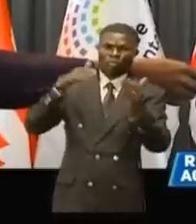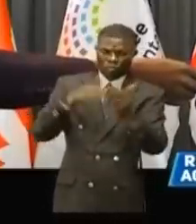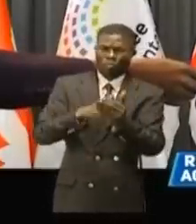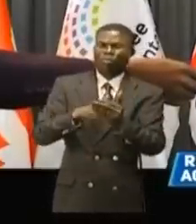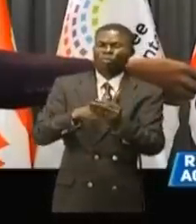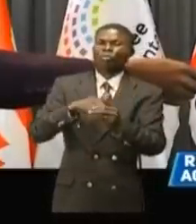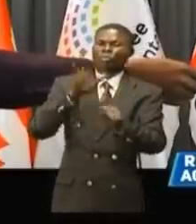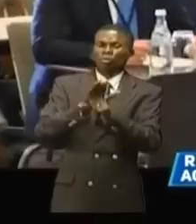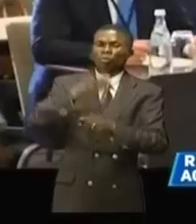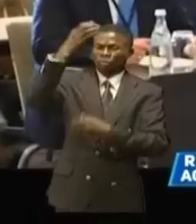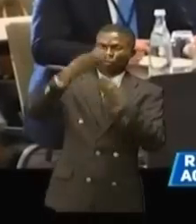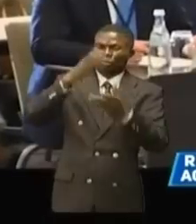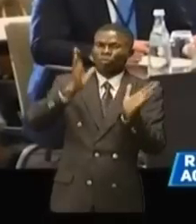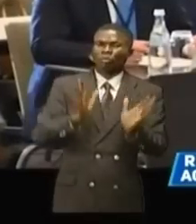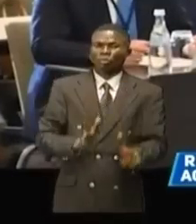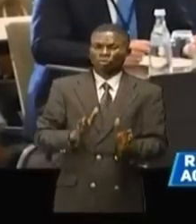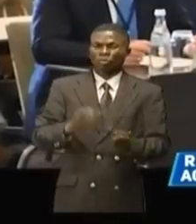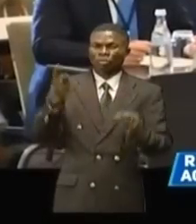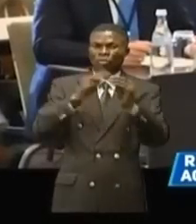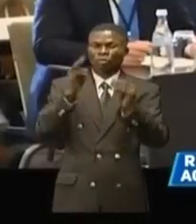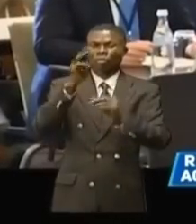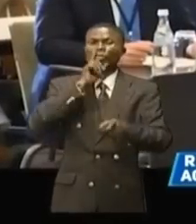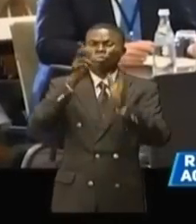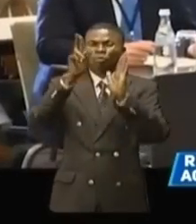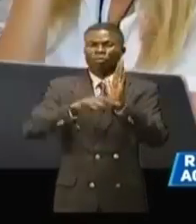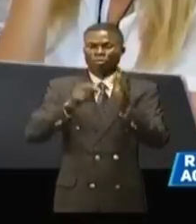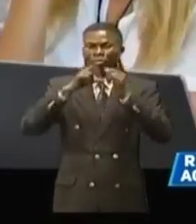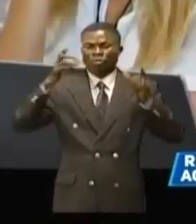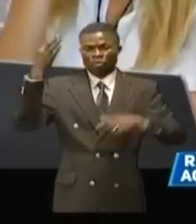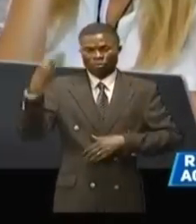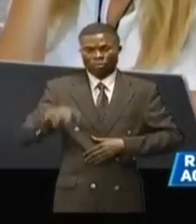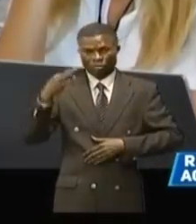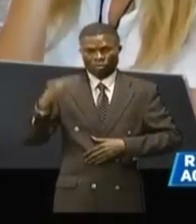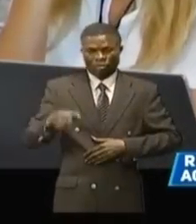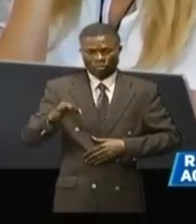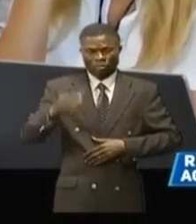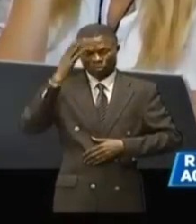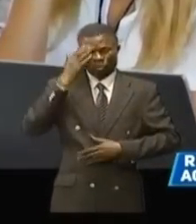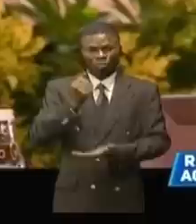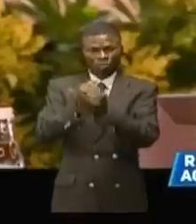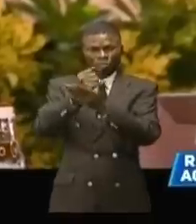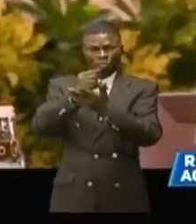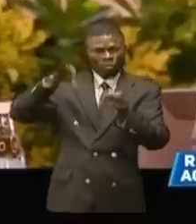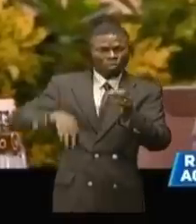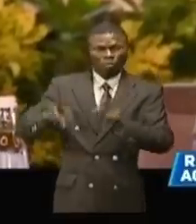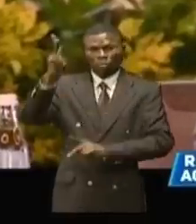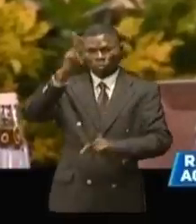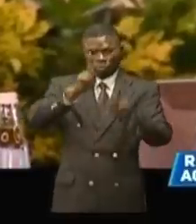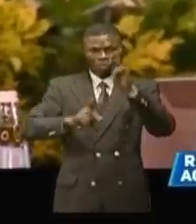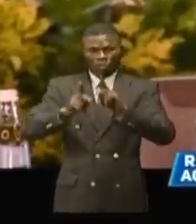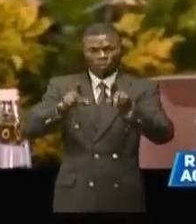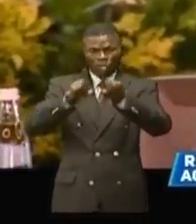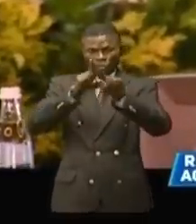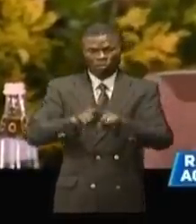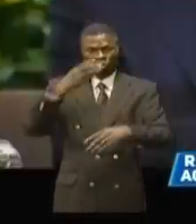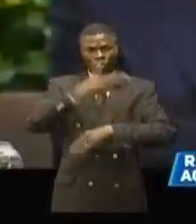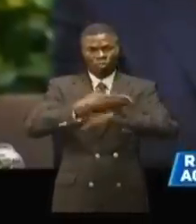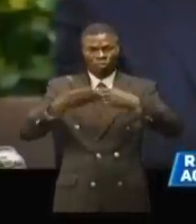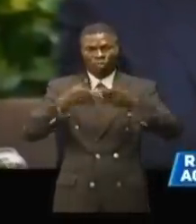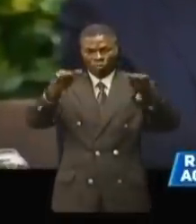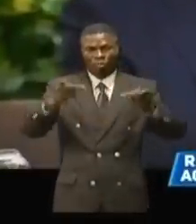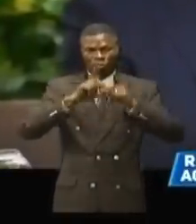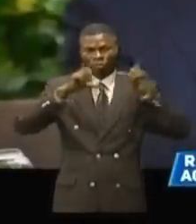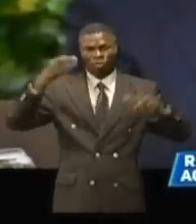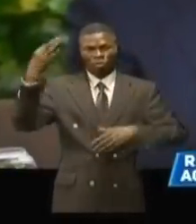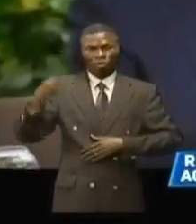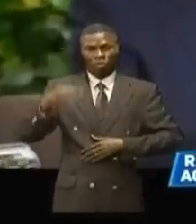de l'agression rwandaise. L'Assemblée parlementaire francophone doit davantage être au service du bien-être des populations et pour la construction d'un espace